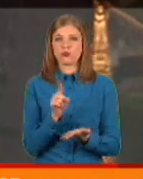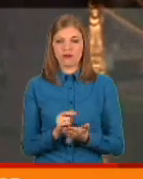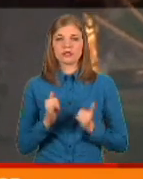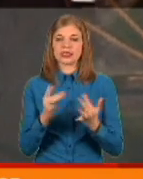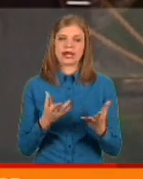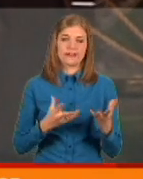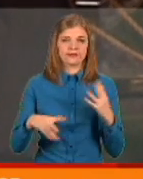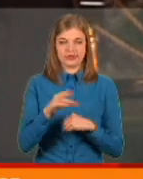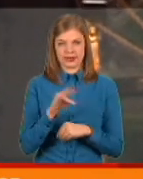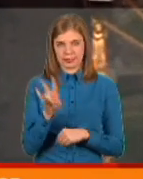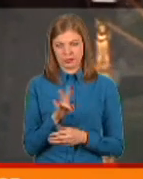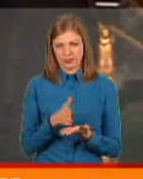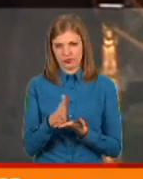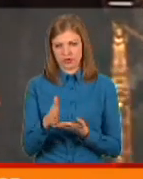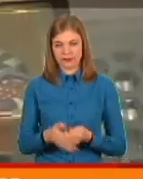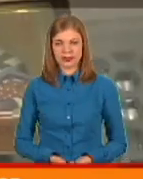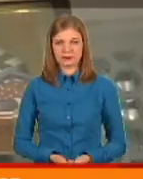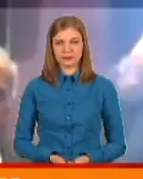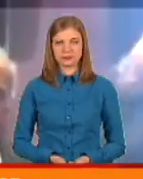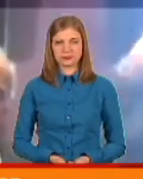для всіх у православ'ї.